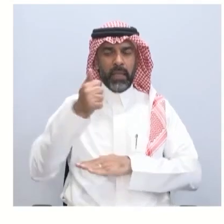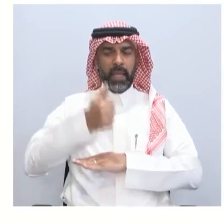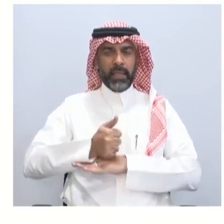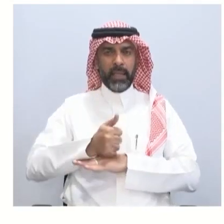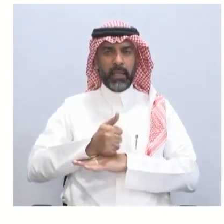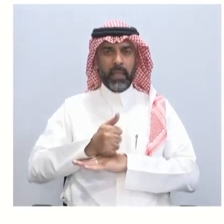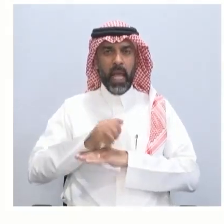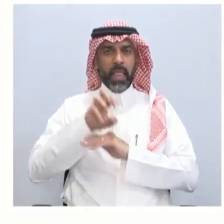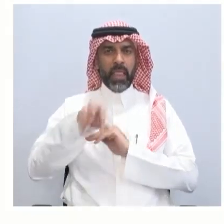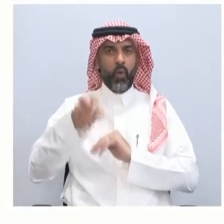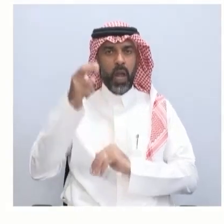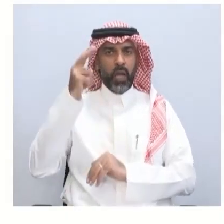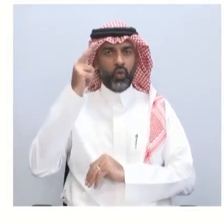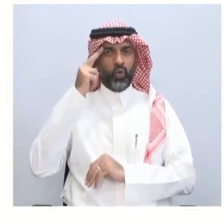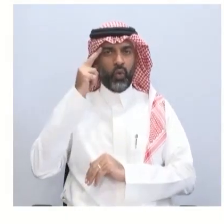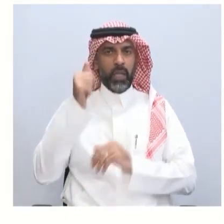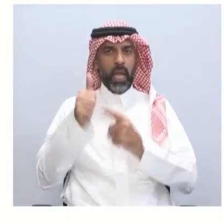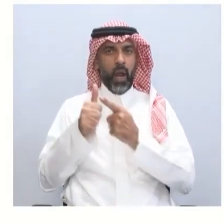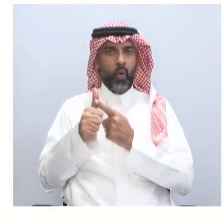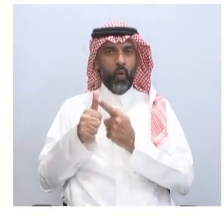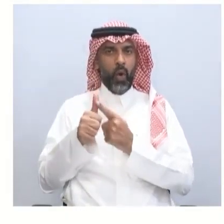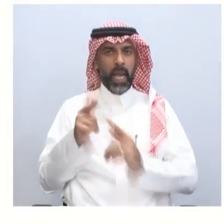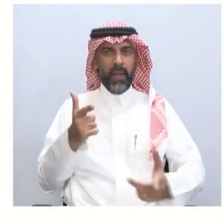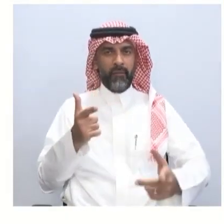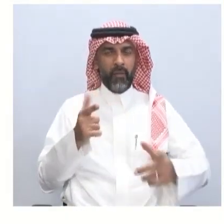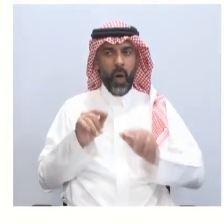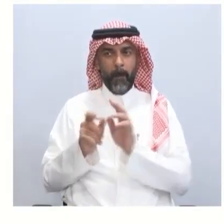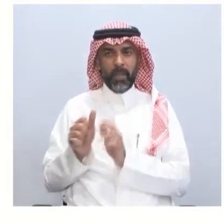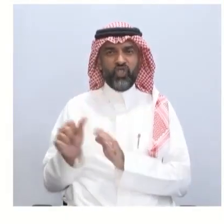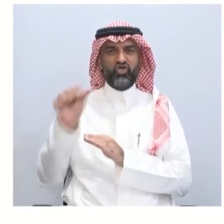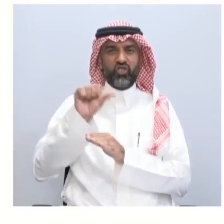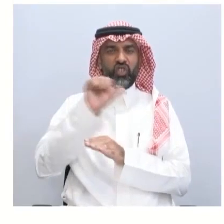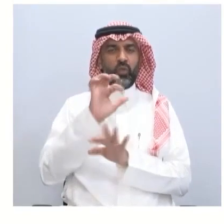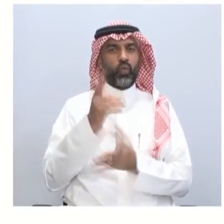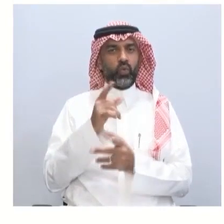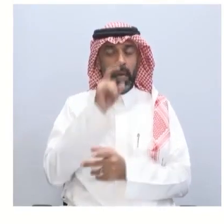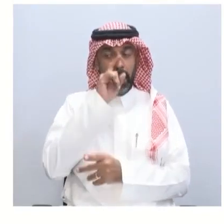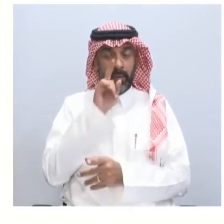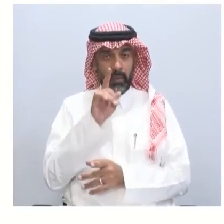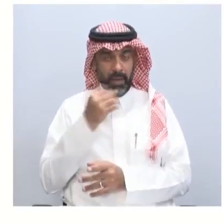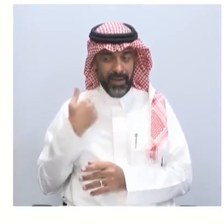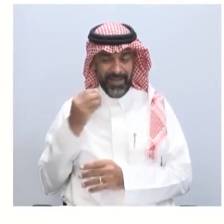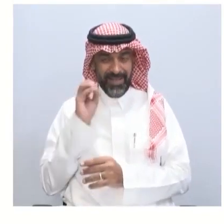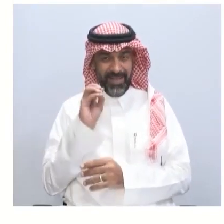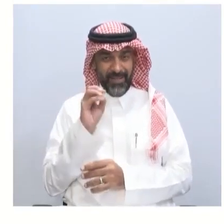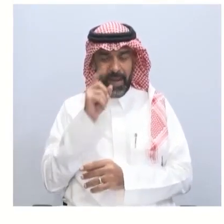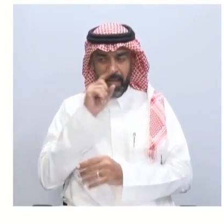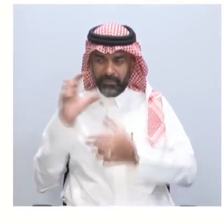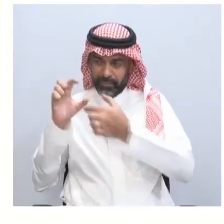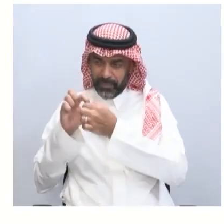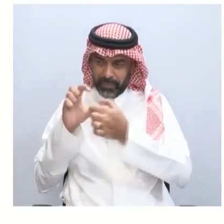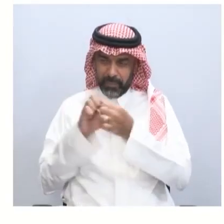الاولى ممتازين احسنتم تعرفت انا وانتم لابد ان نربط المواضيع كما ذكرت لكم مع